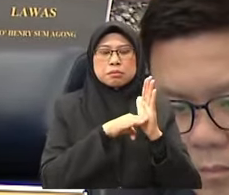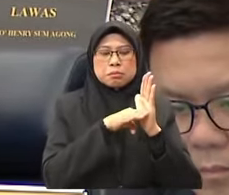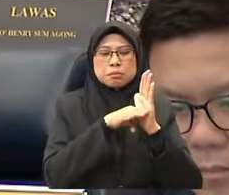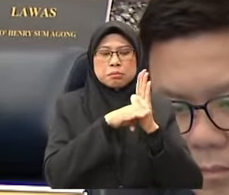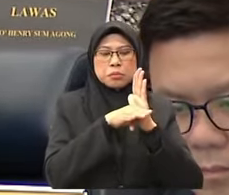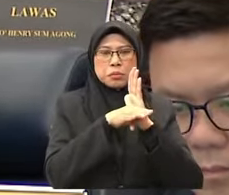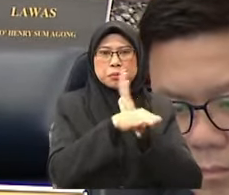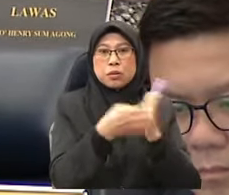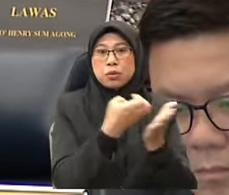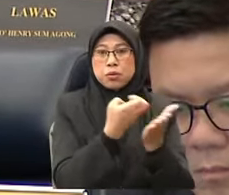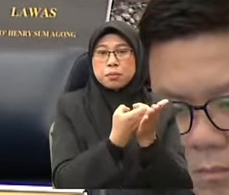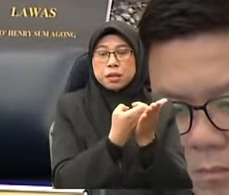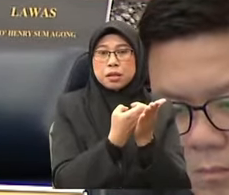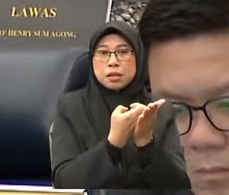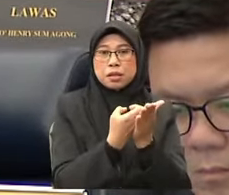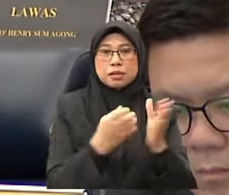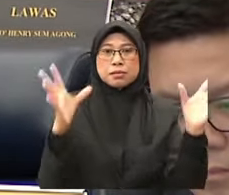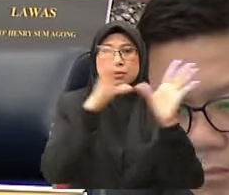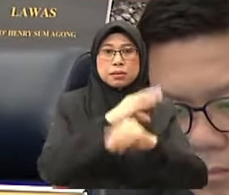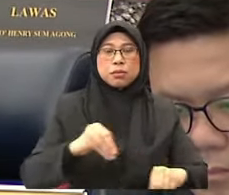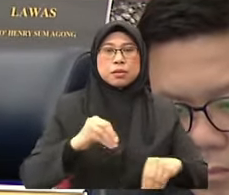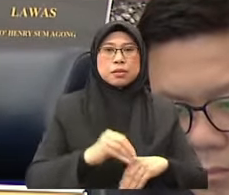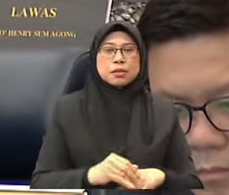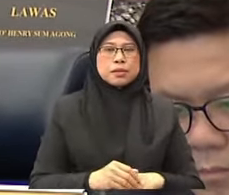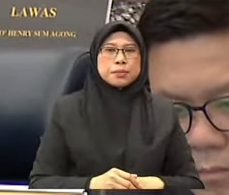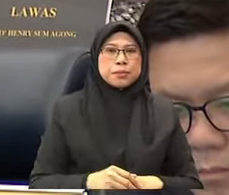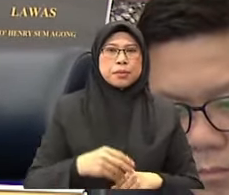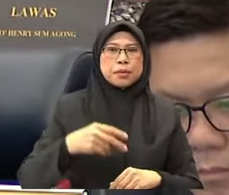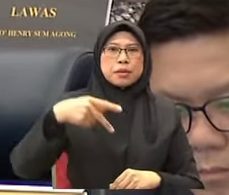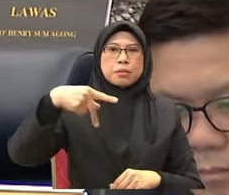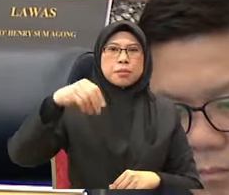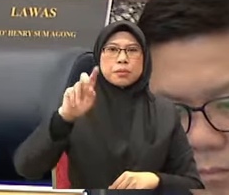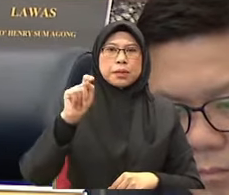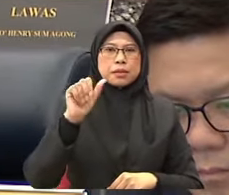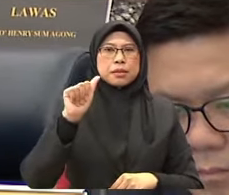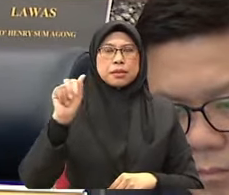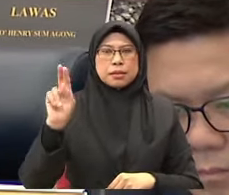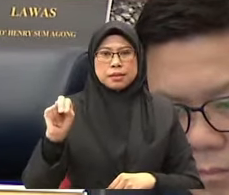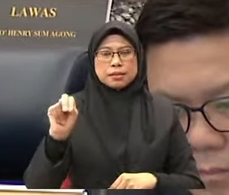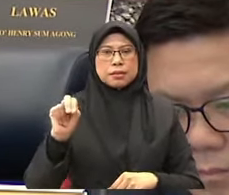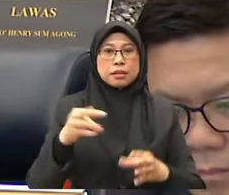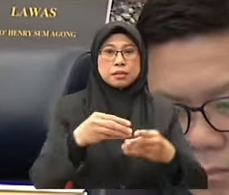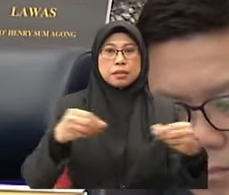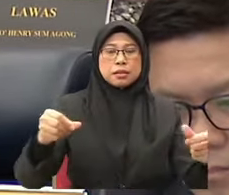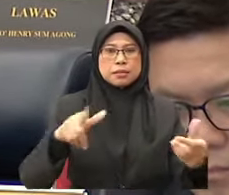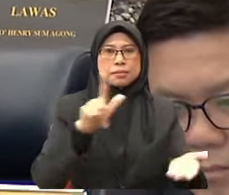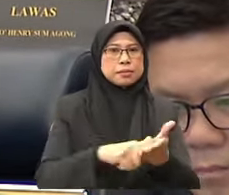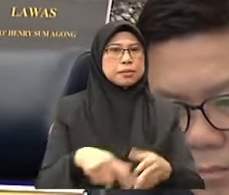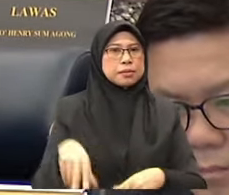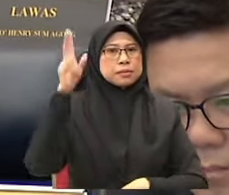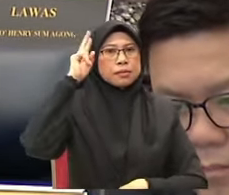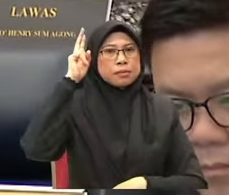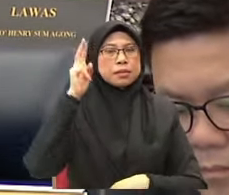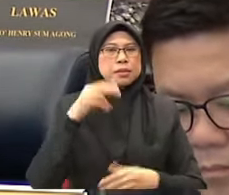negeri Sarawak ialah cabaran dalam pengukuran dan pemetaan tanah adat. Mengikut laporan yang sama, sehingga